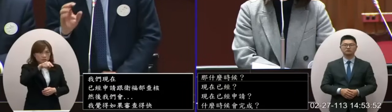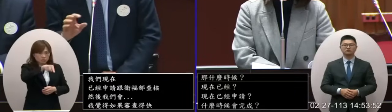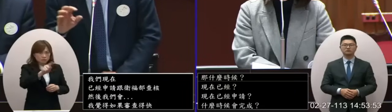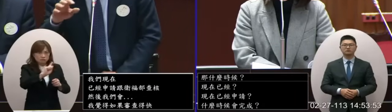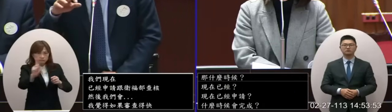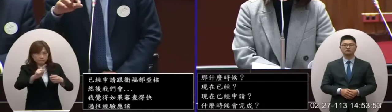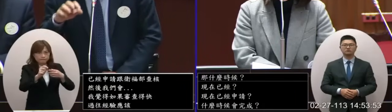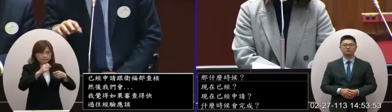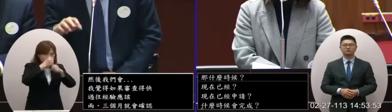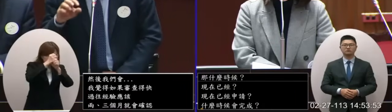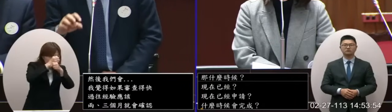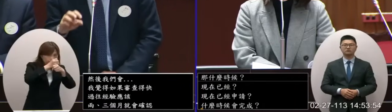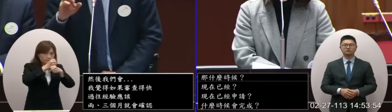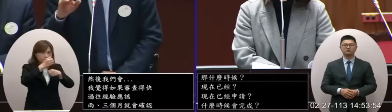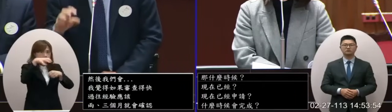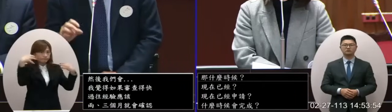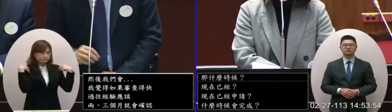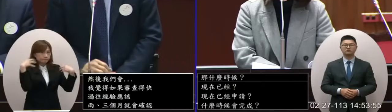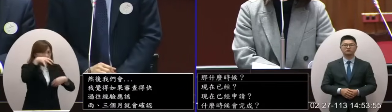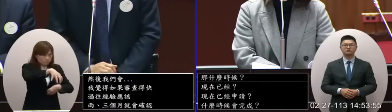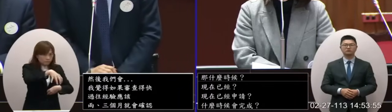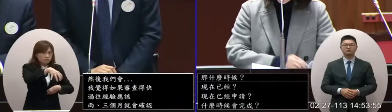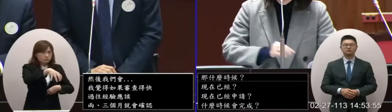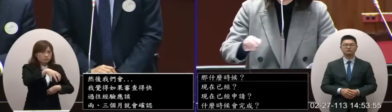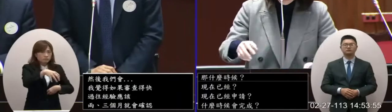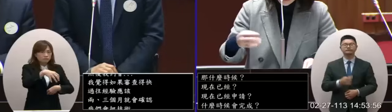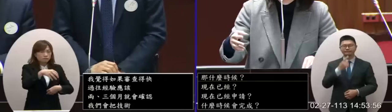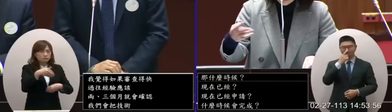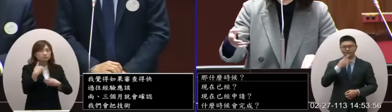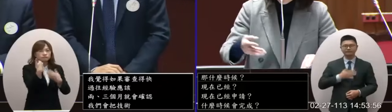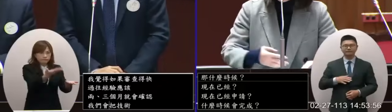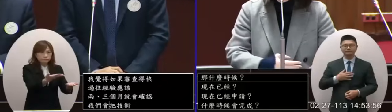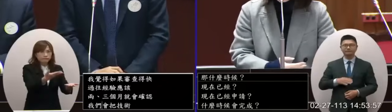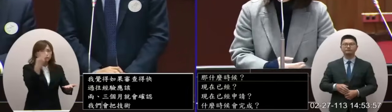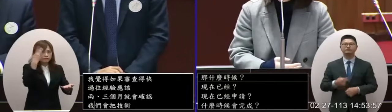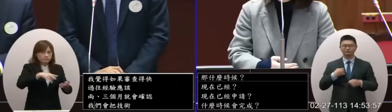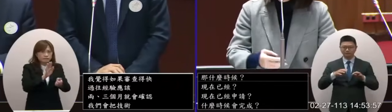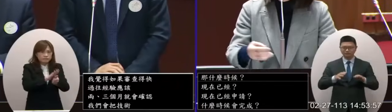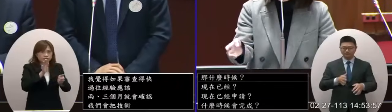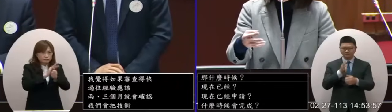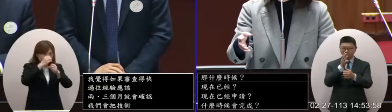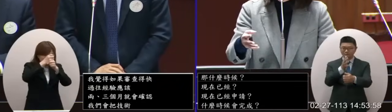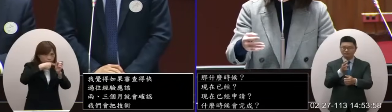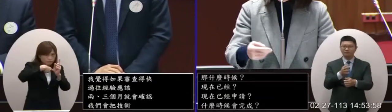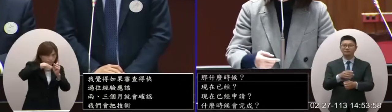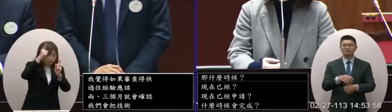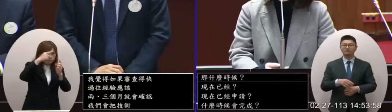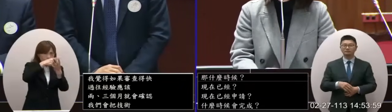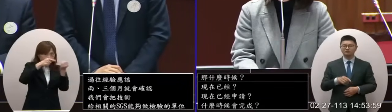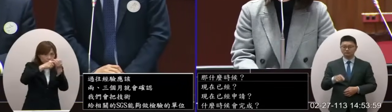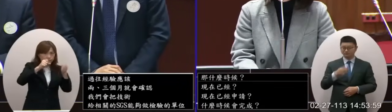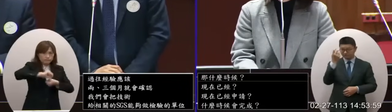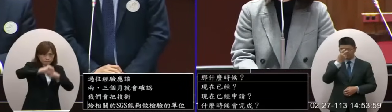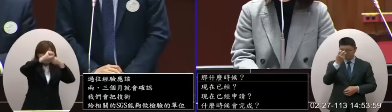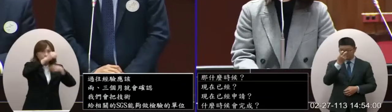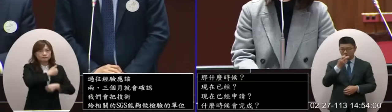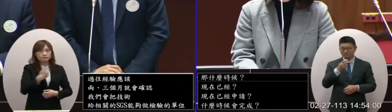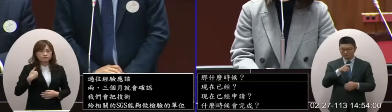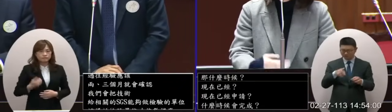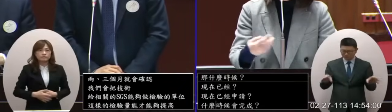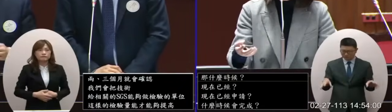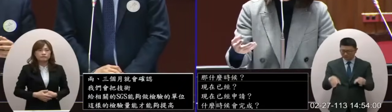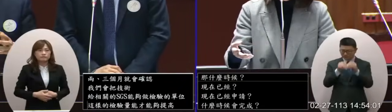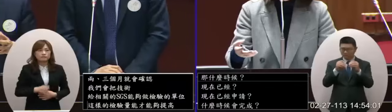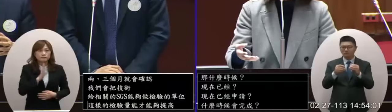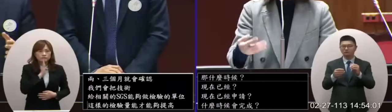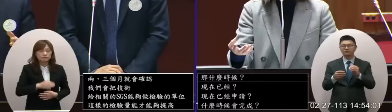单位，这样的话那个检验的量能才能够提高。 我知道啊，我就是在问你说，你们这个部分要统合清楚嘛，是不是？